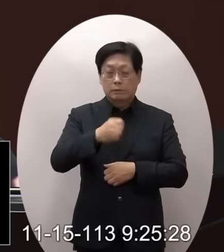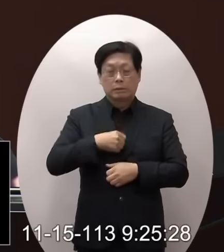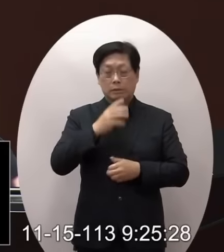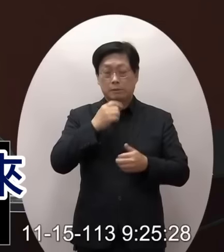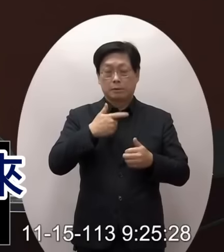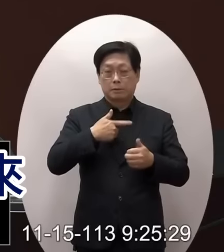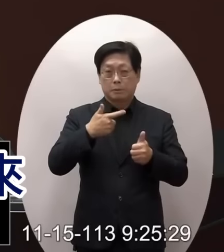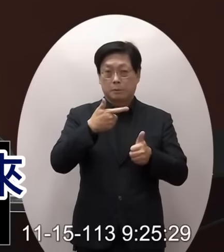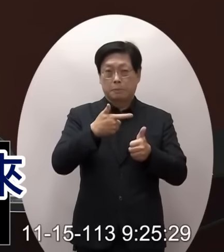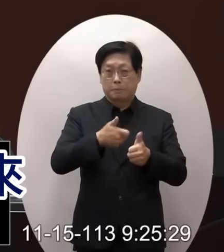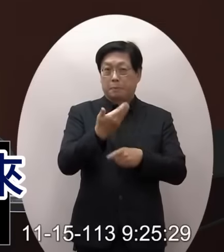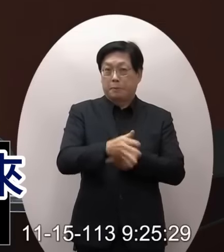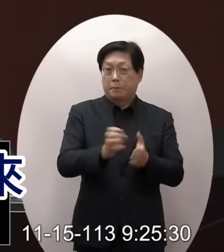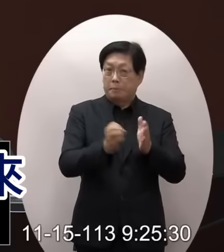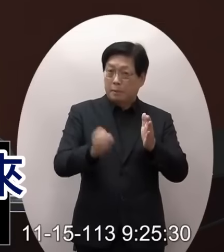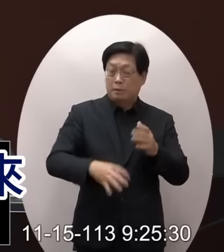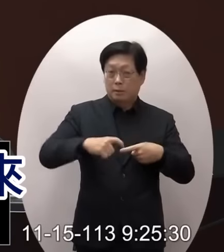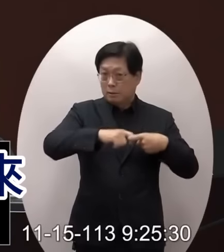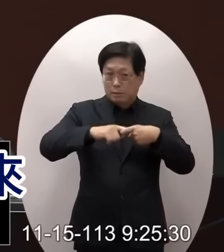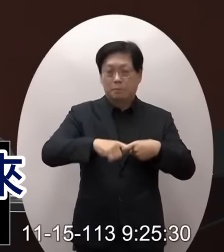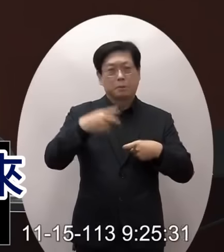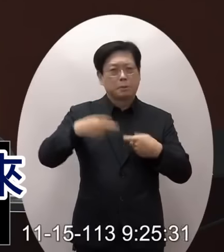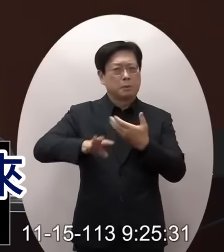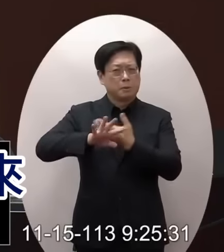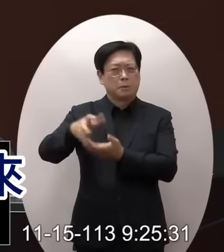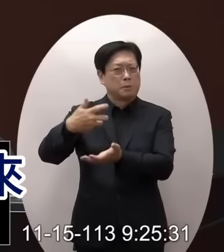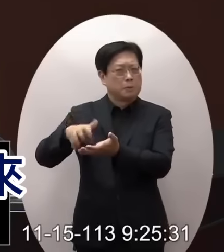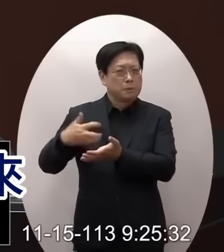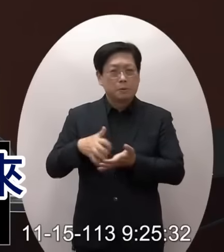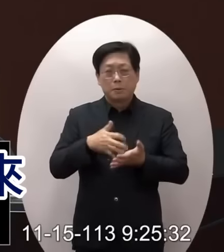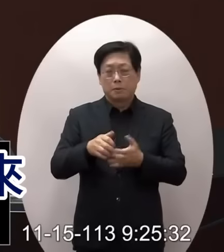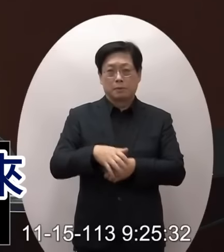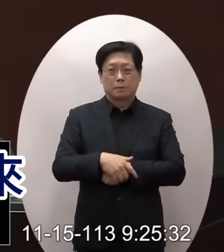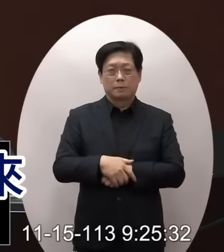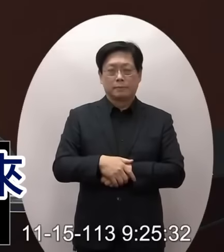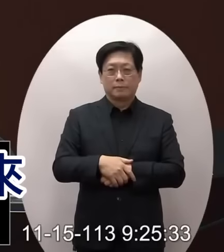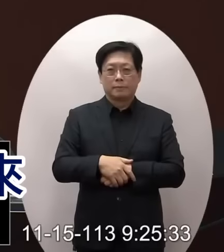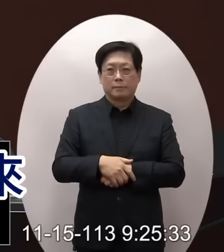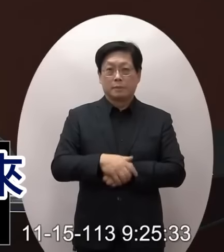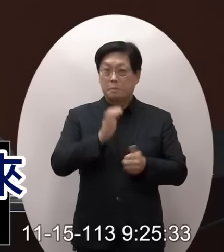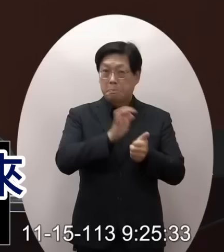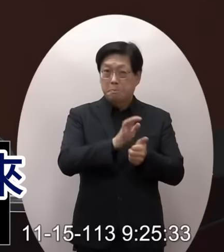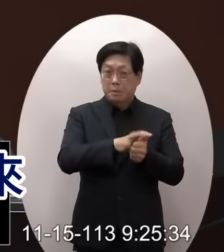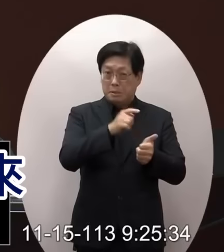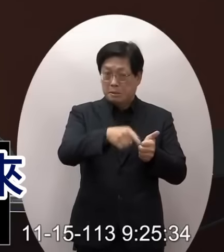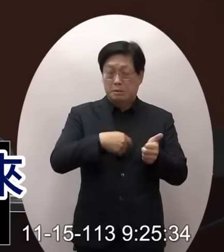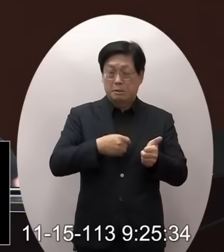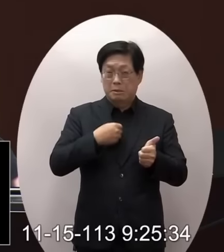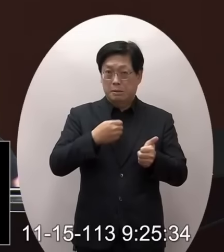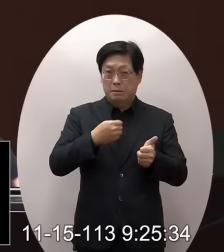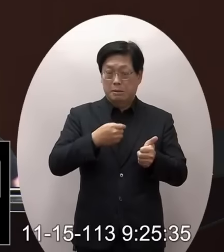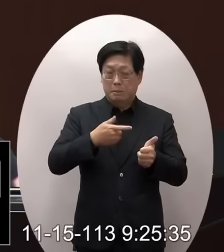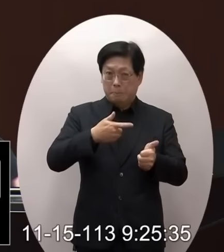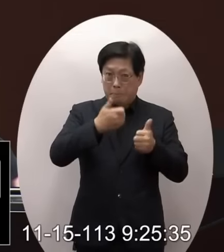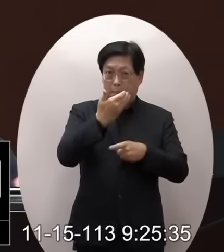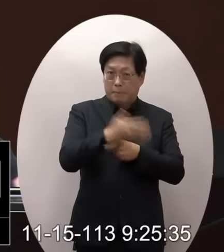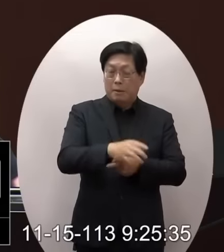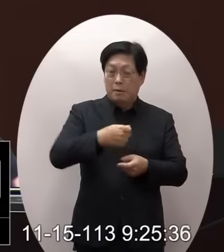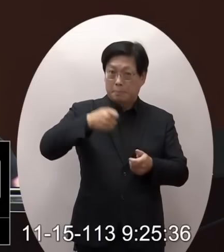盟，背后是许许多多在为死刑犯来